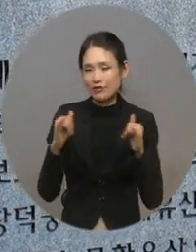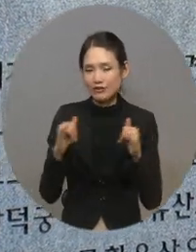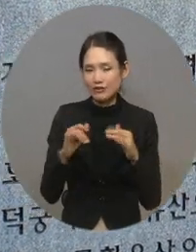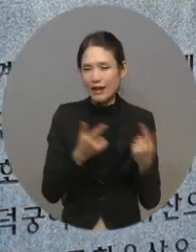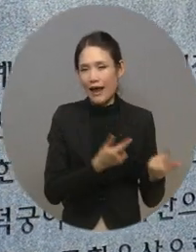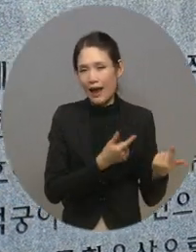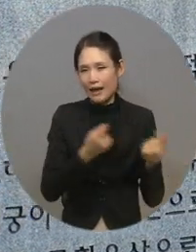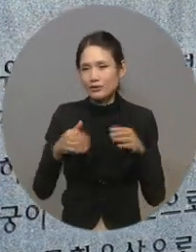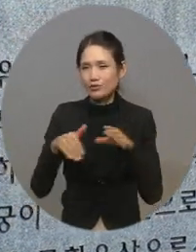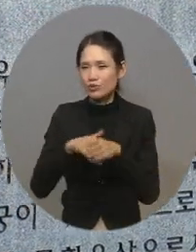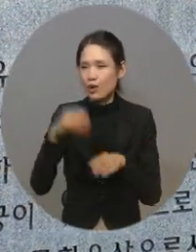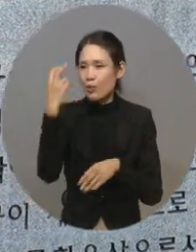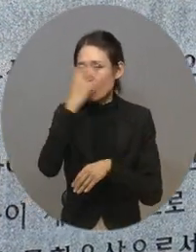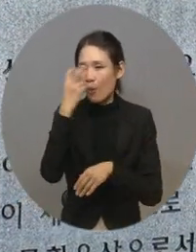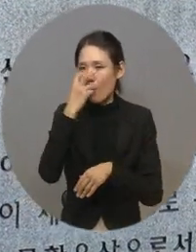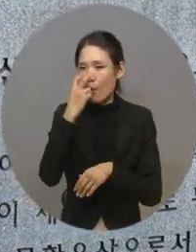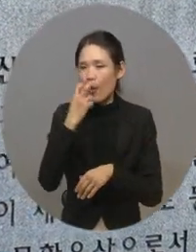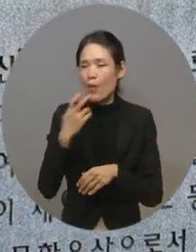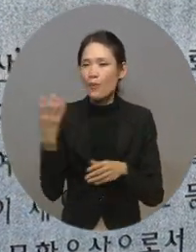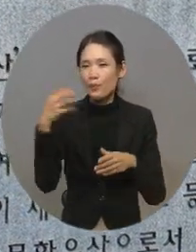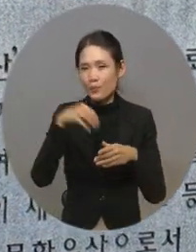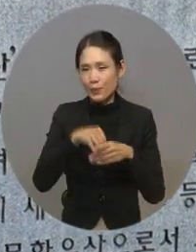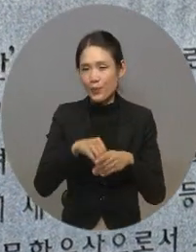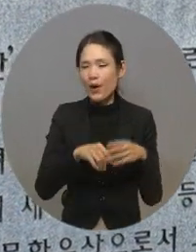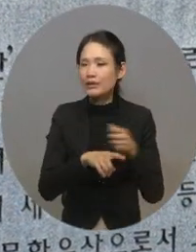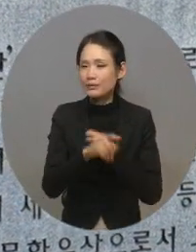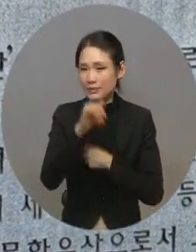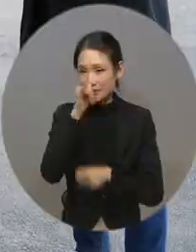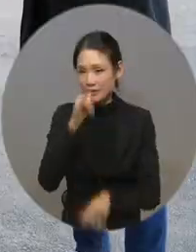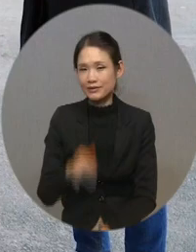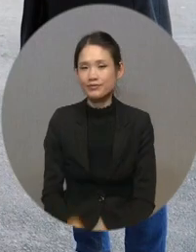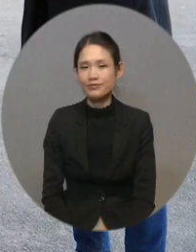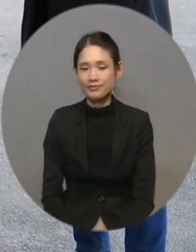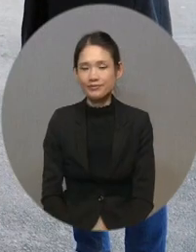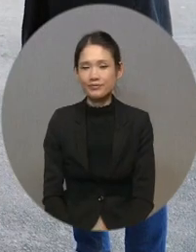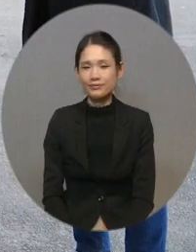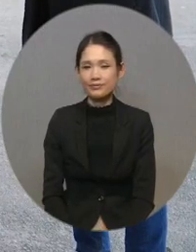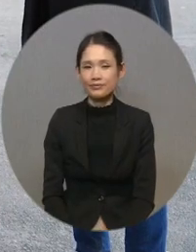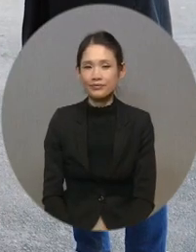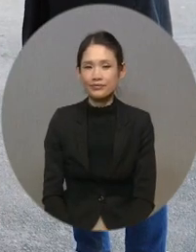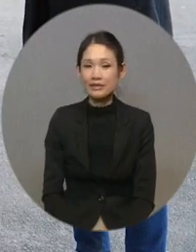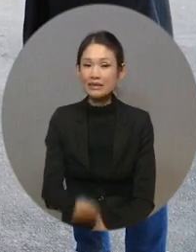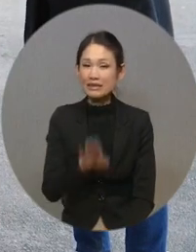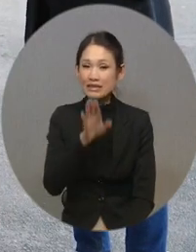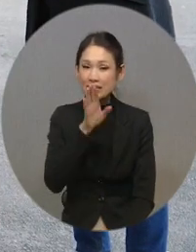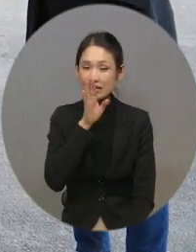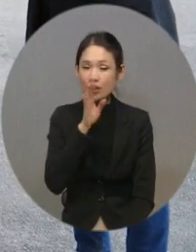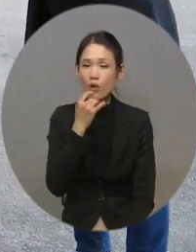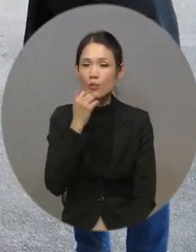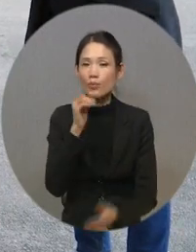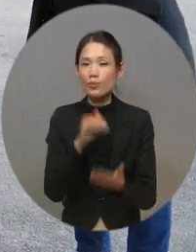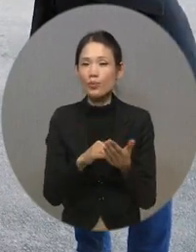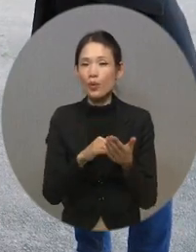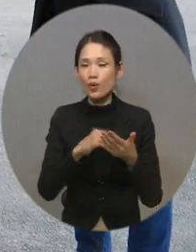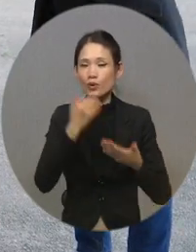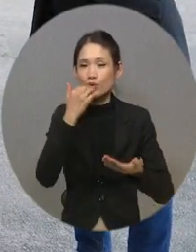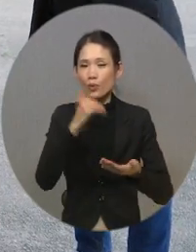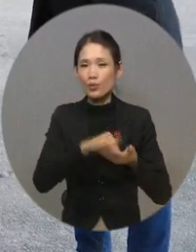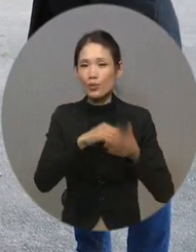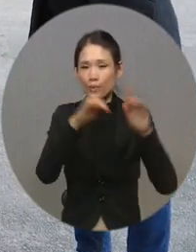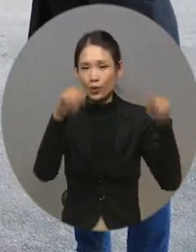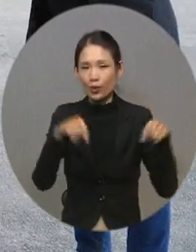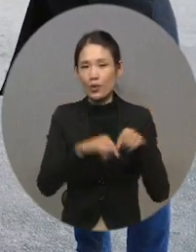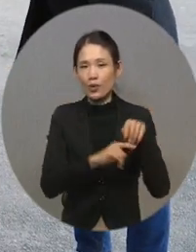문화를 보호하자는 의미에서 이렇게 만들어졌다고 합니다. 자, 그러면 이제 실제로 표지석에 가서 네. 로고를 한번